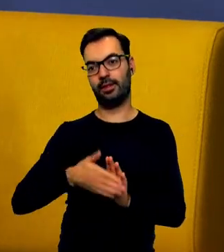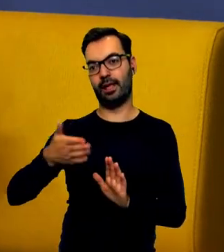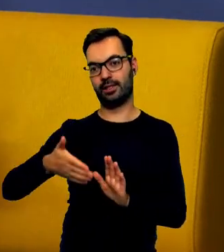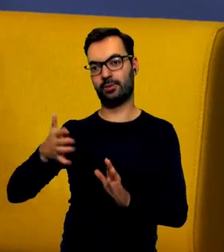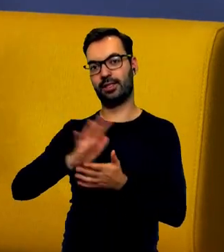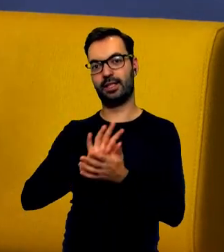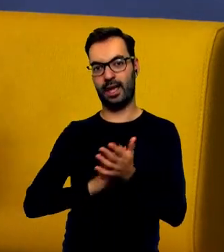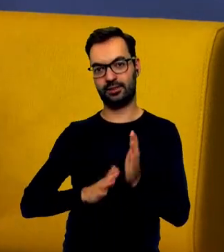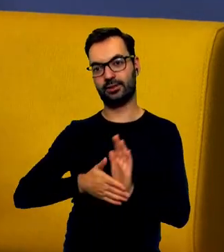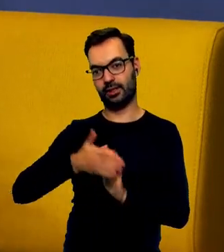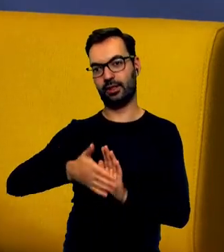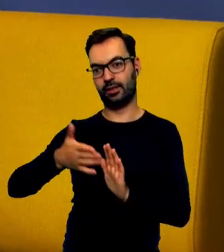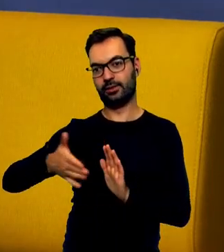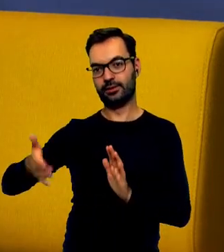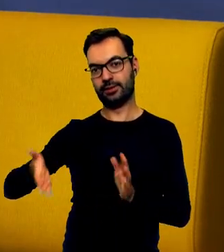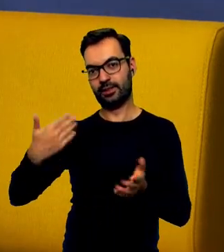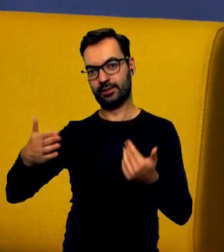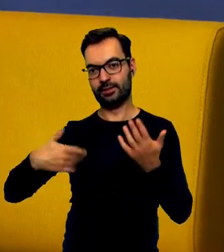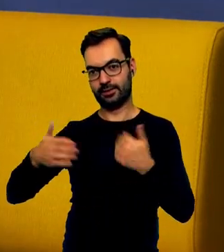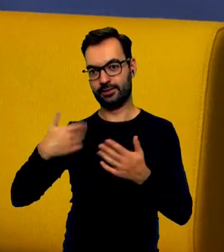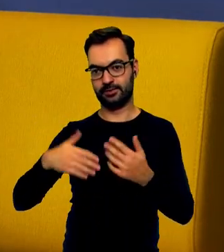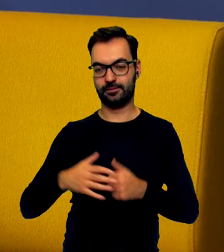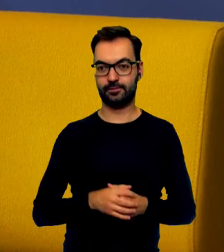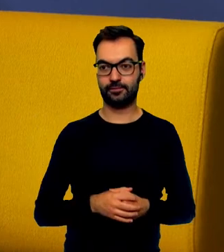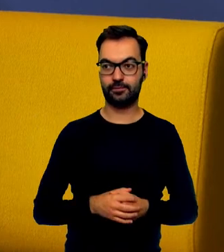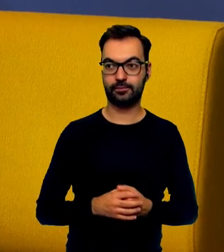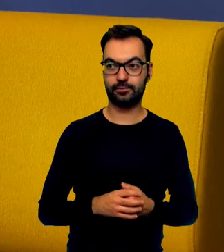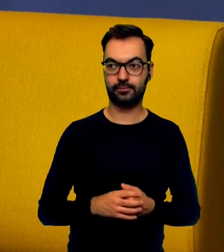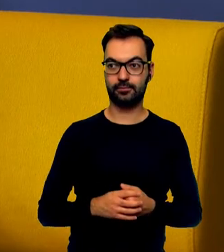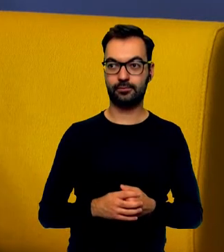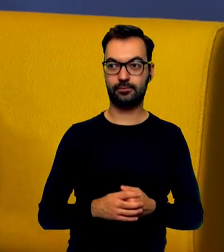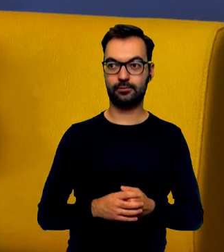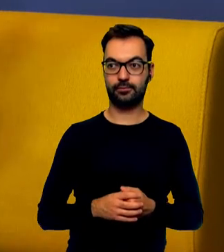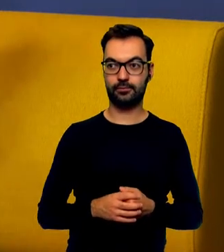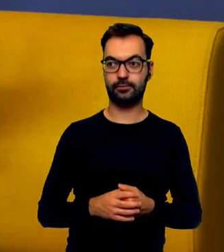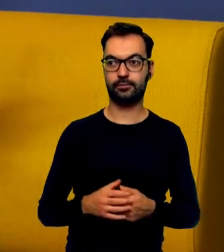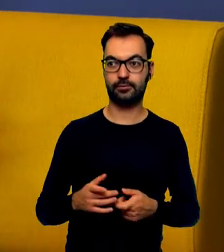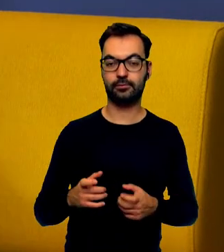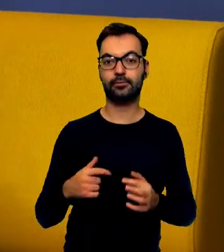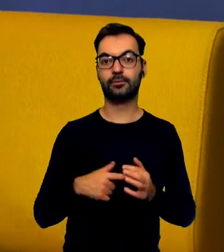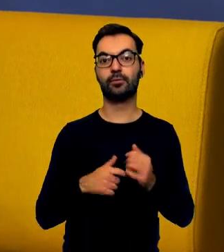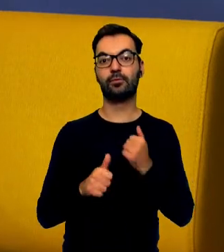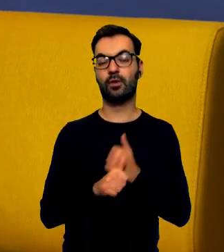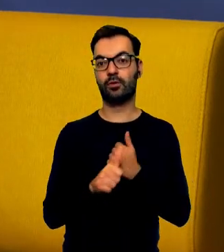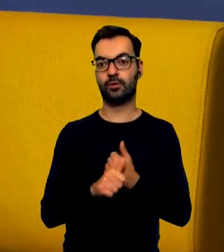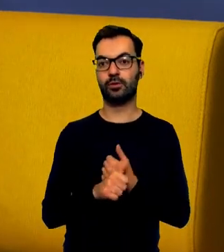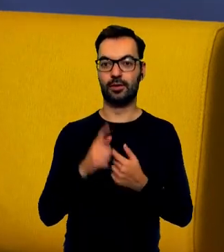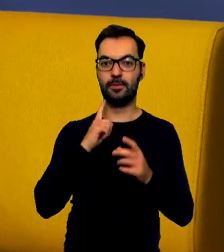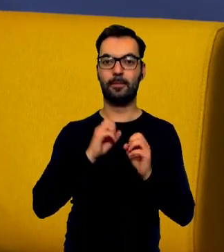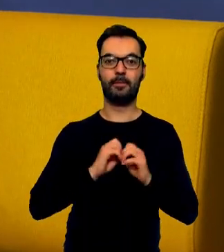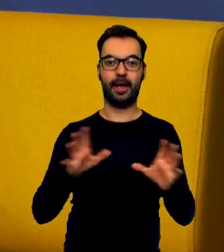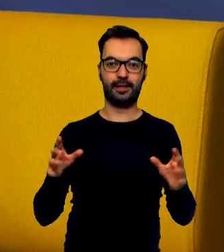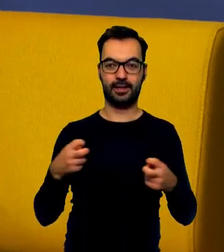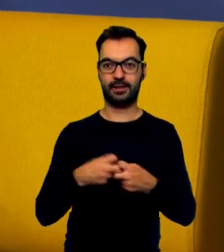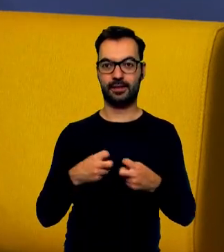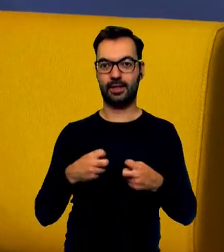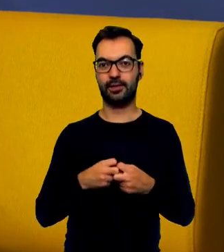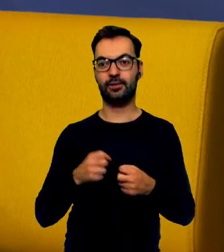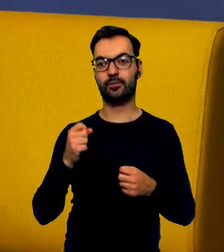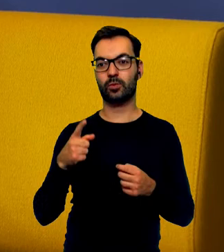kolejnymi treściami podsuwanymi mu przez algorytm. To powoduje, że rzeczywiście media społecznościowe się